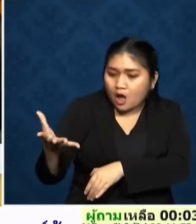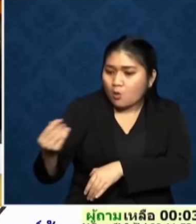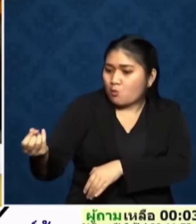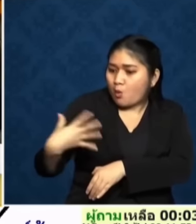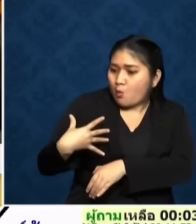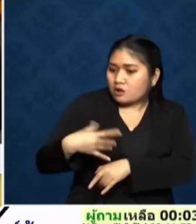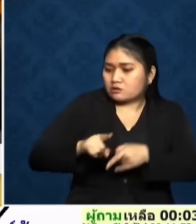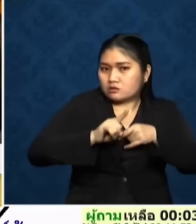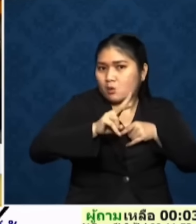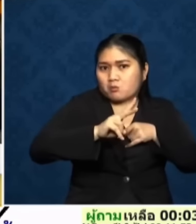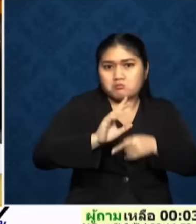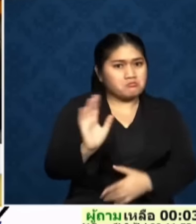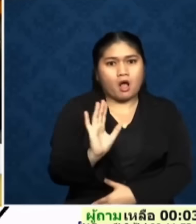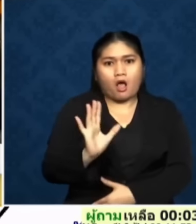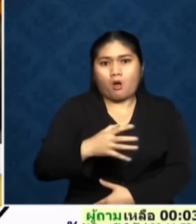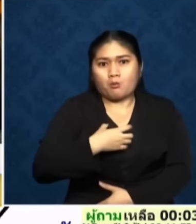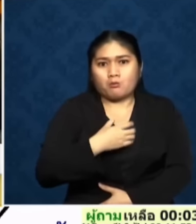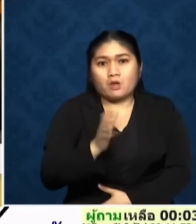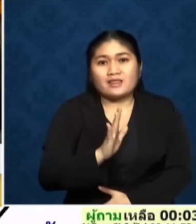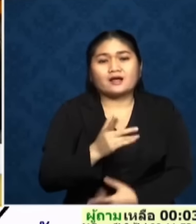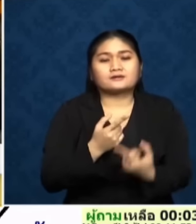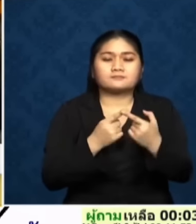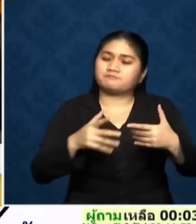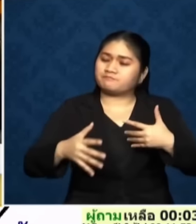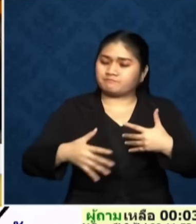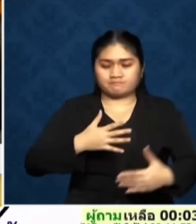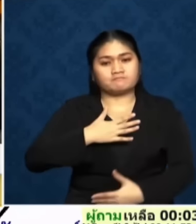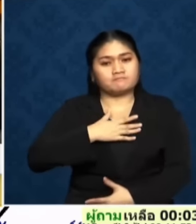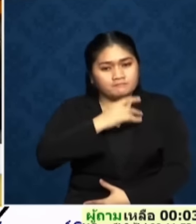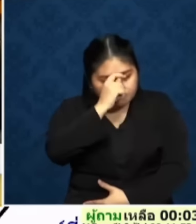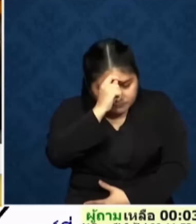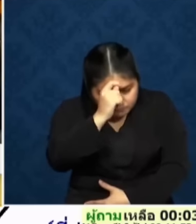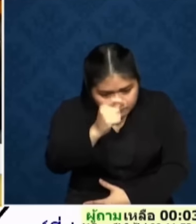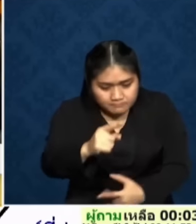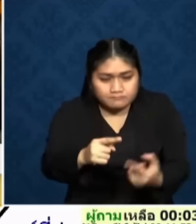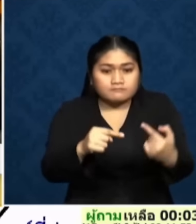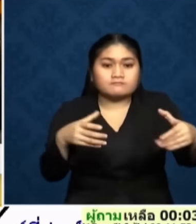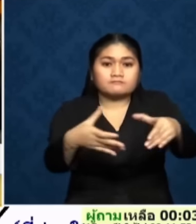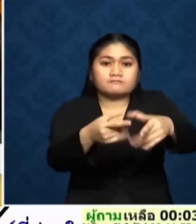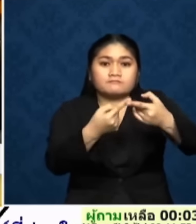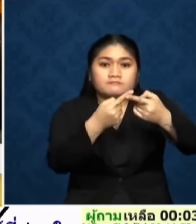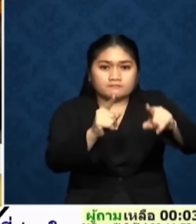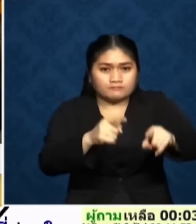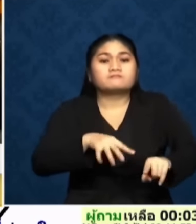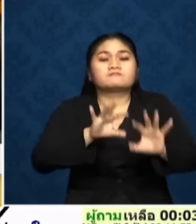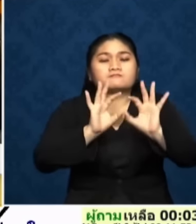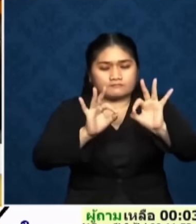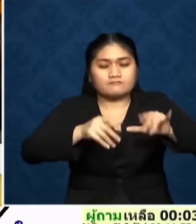หมวดหนึ่งหมวดสองแต่ว่าเราเคารพเสียงที่ยังแตกต่างกันเราบอกเราจะบันทึก